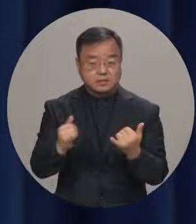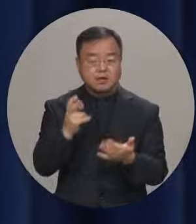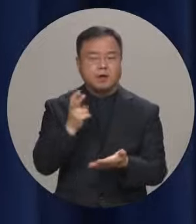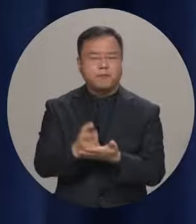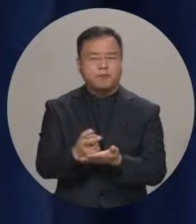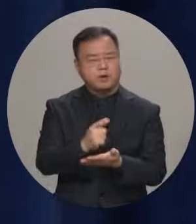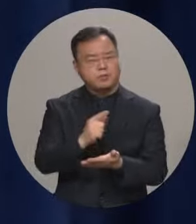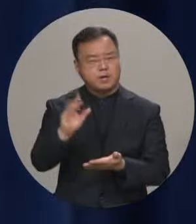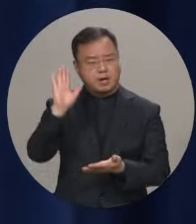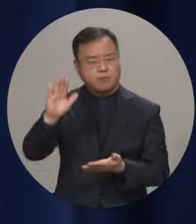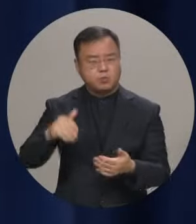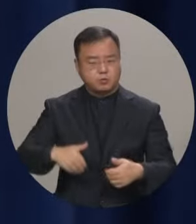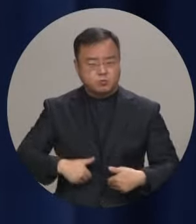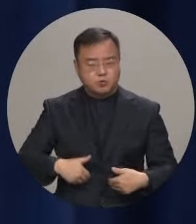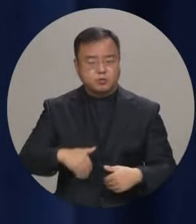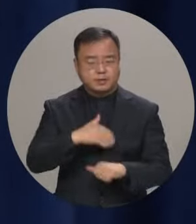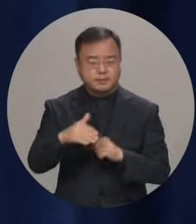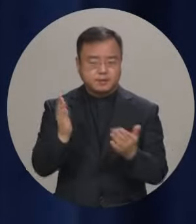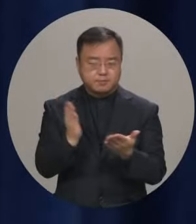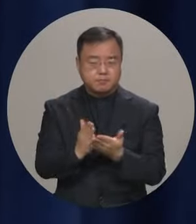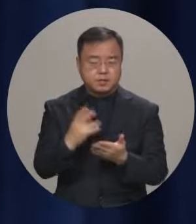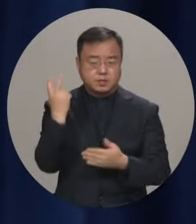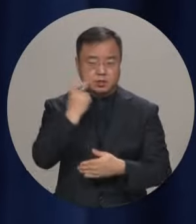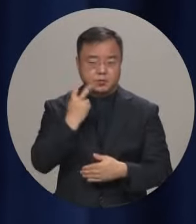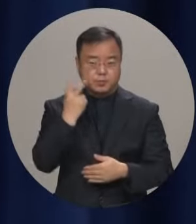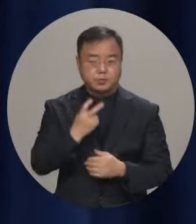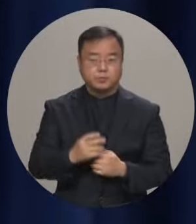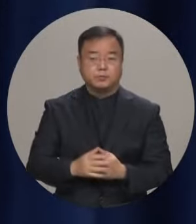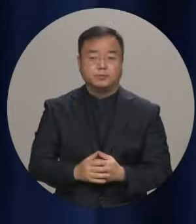검토할 예정이라고 밝혔습니다 EBS 뉴스 송입니다